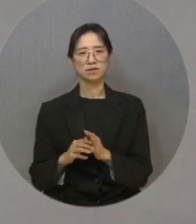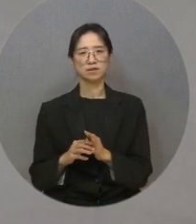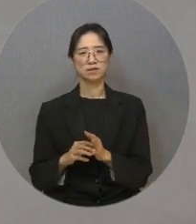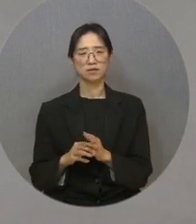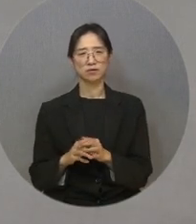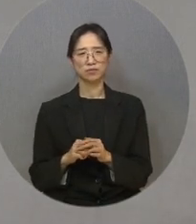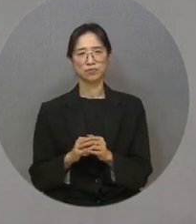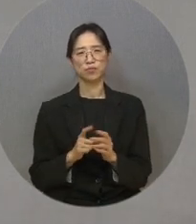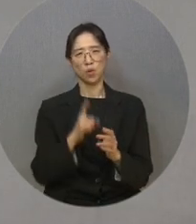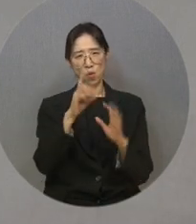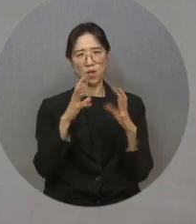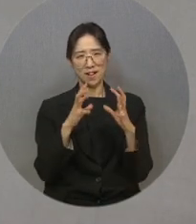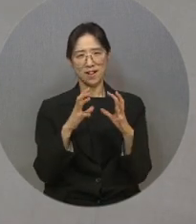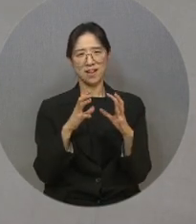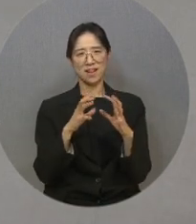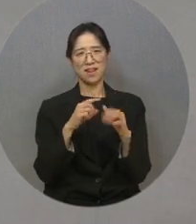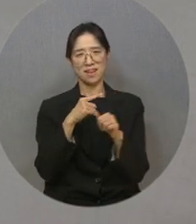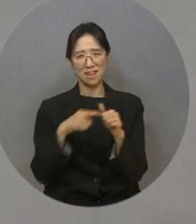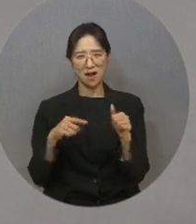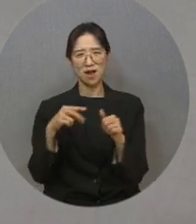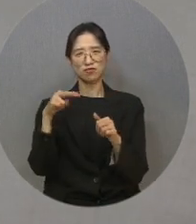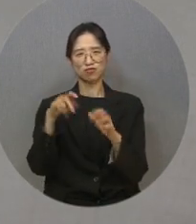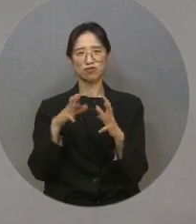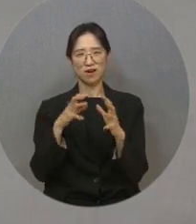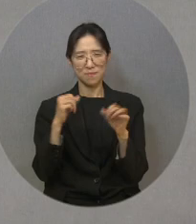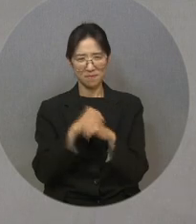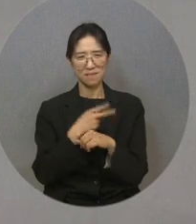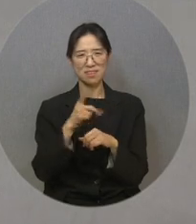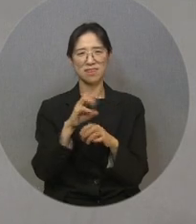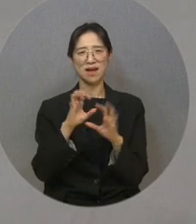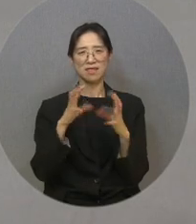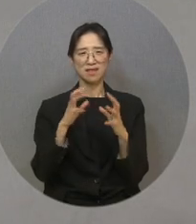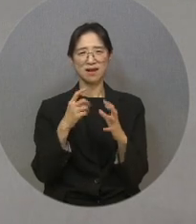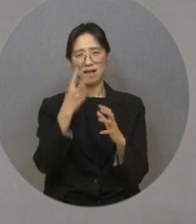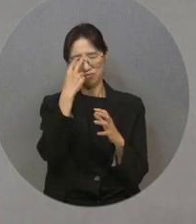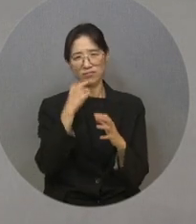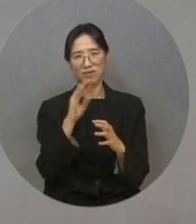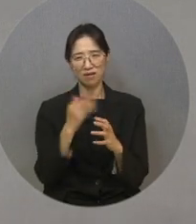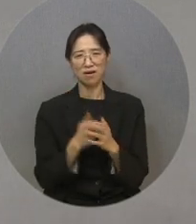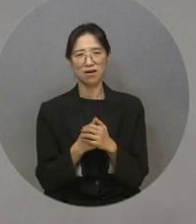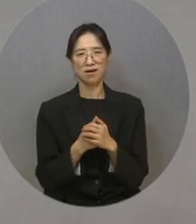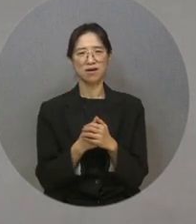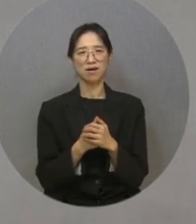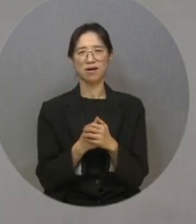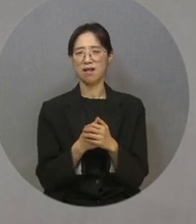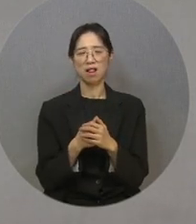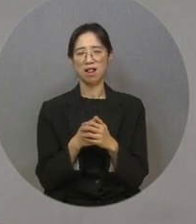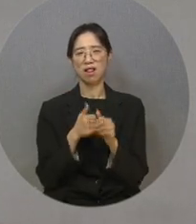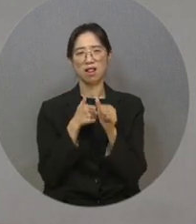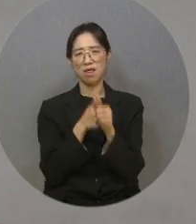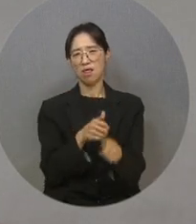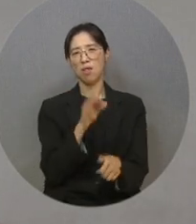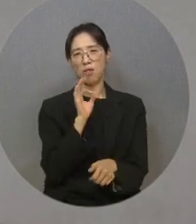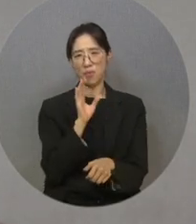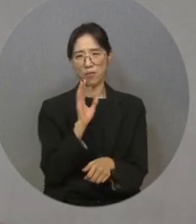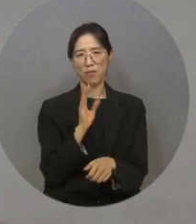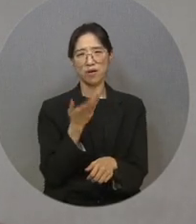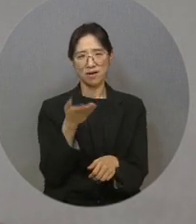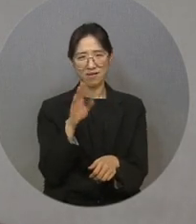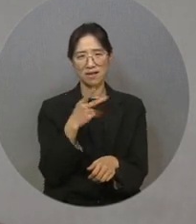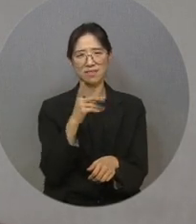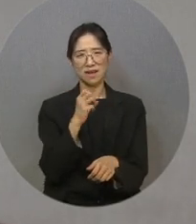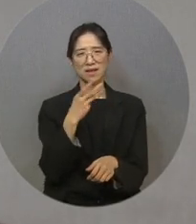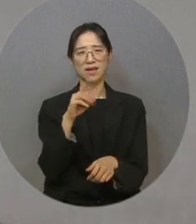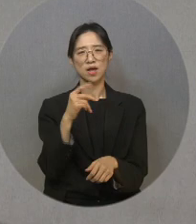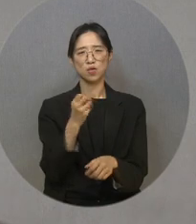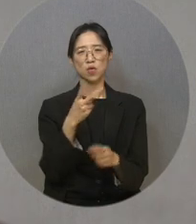고구려를 치다가 수나라 멸망했습니까? 당나라도 당태종도 눈 봉사됐죠? 도저히 이길 수가 없었습니다. 그럼에도 당태종이 두